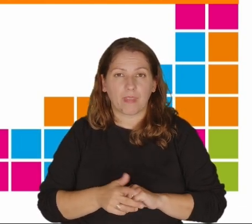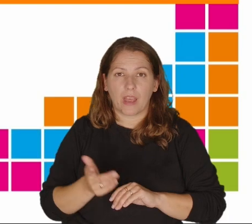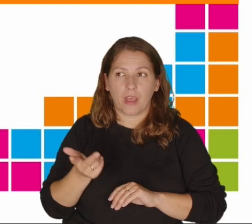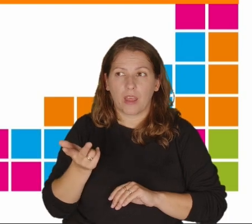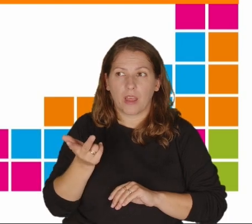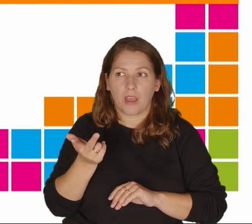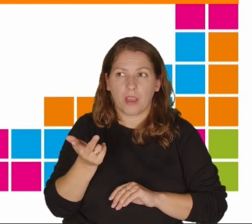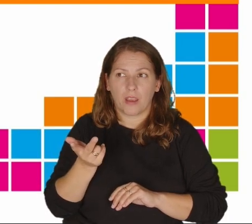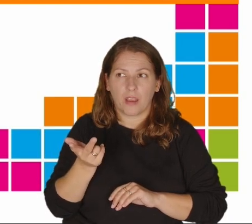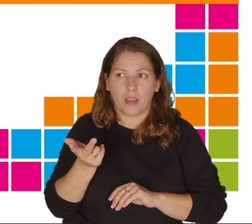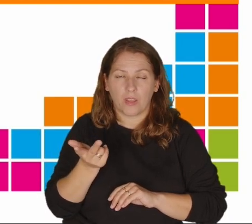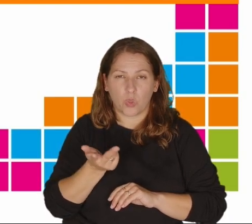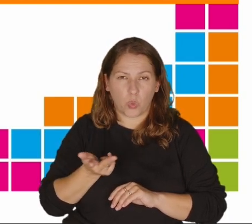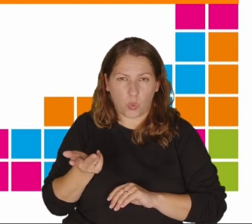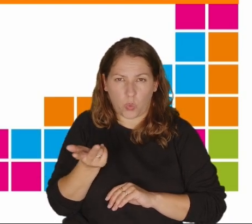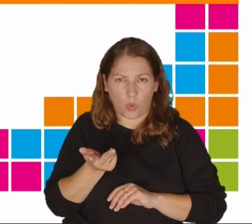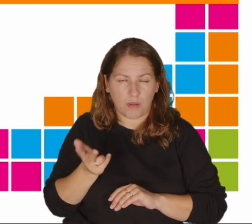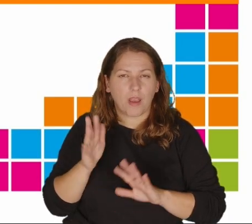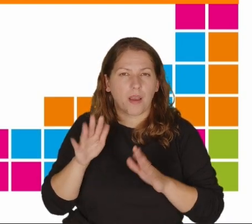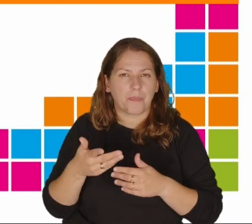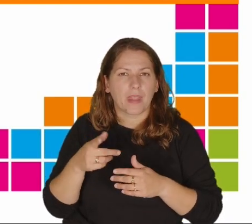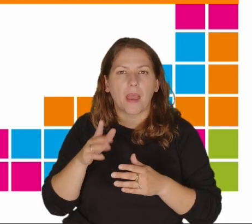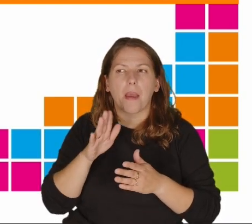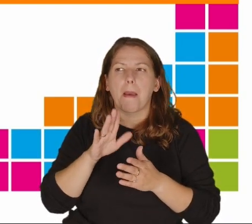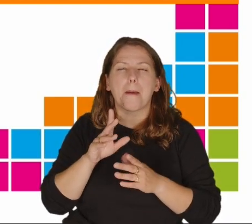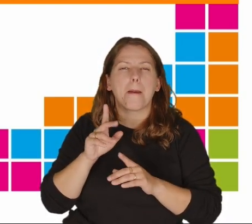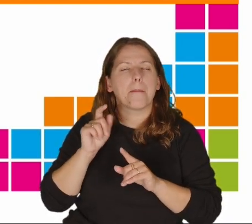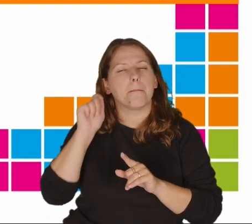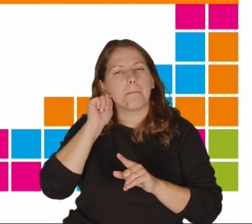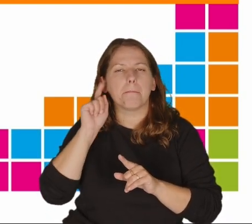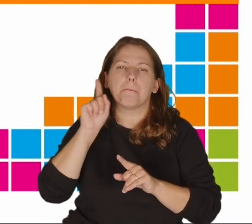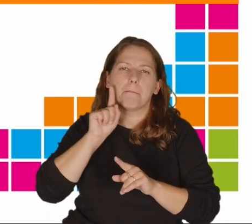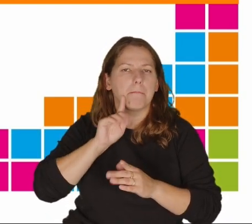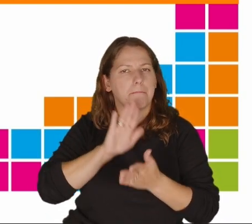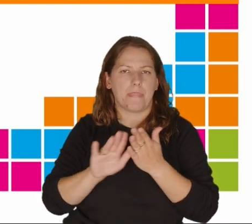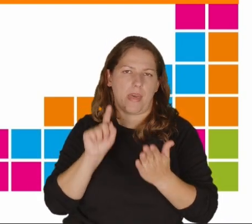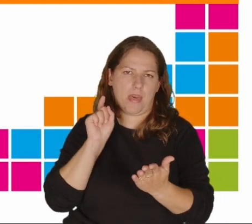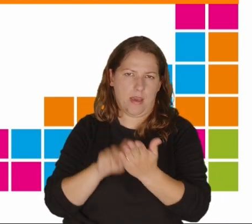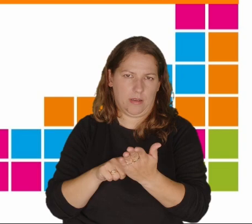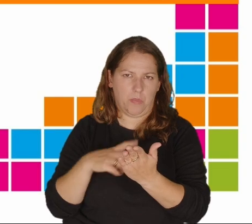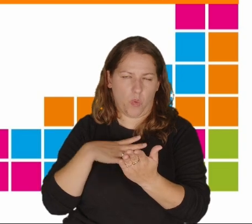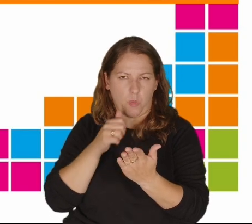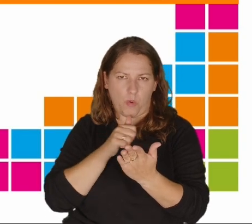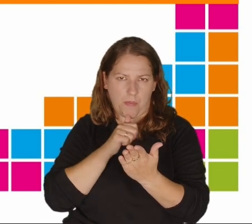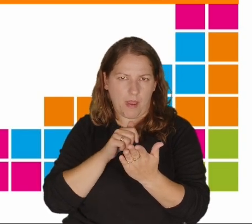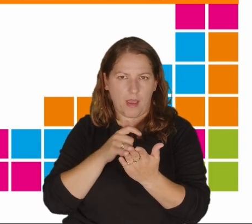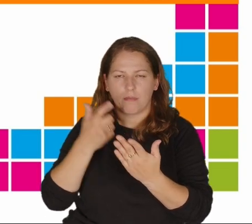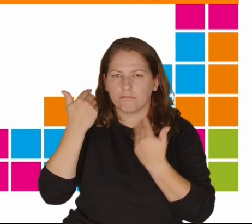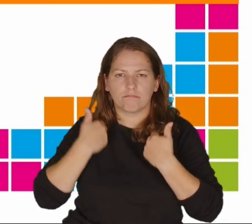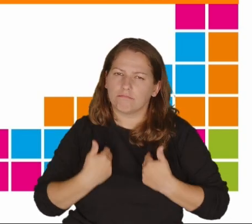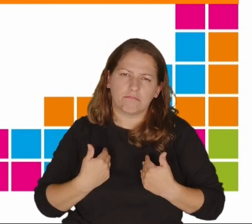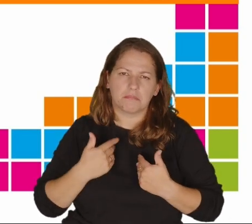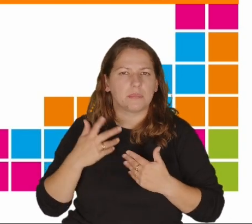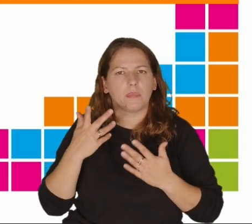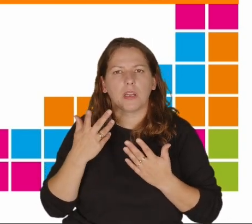trójkątną. Zresztą jeszcze potem sprawdziłem tą opcję bez zaznaczenia płci, czyli no taką osoby, która nie identyfikuje